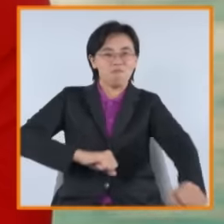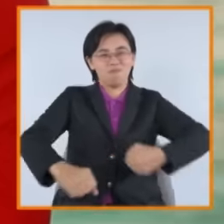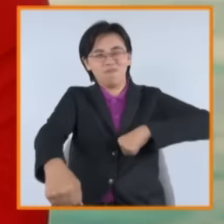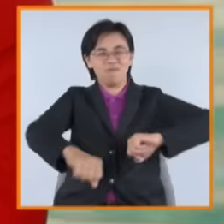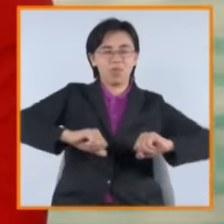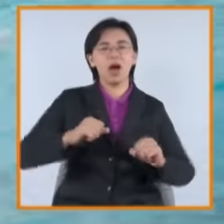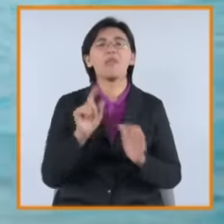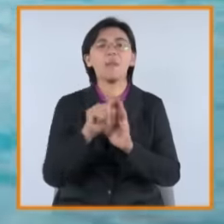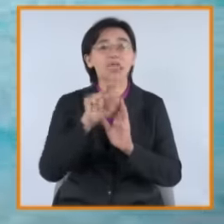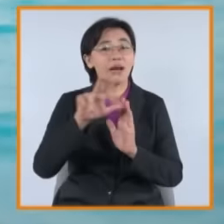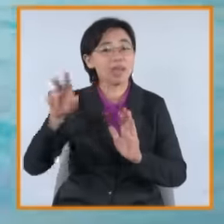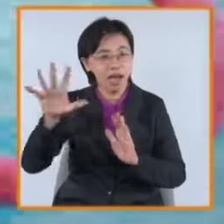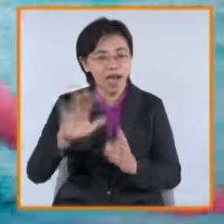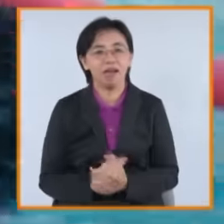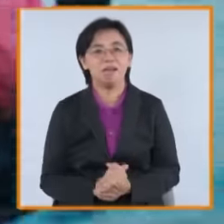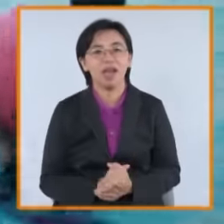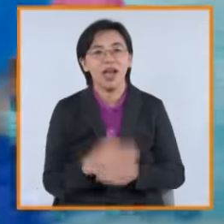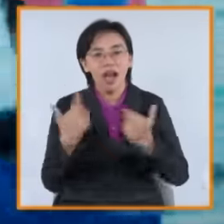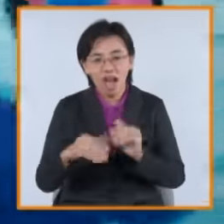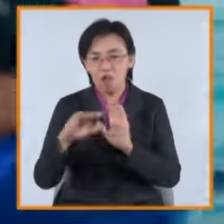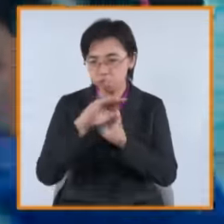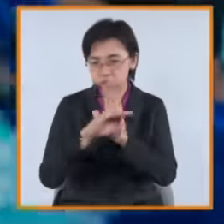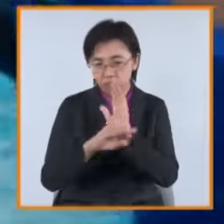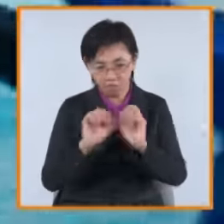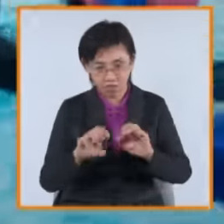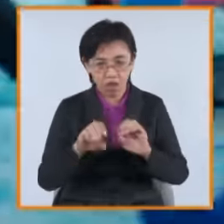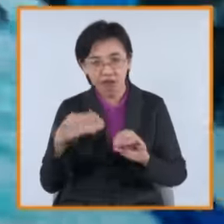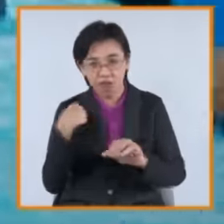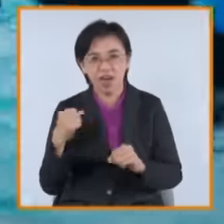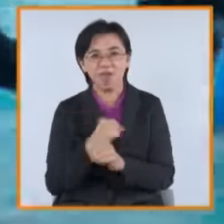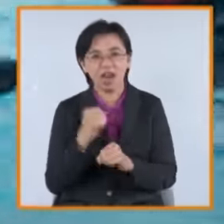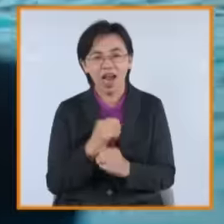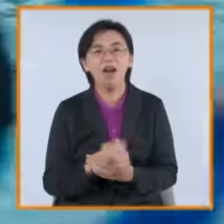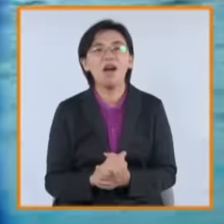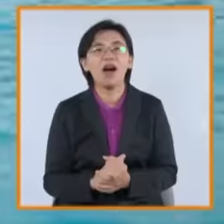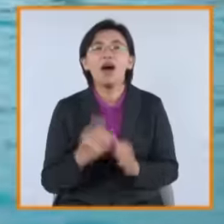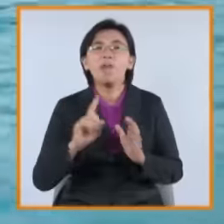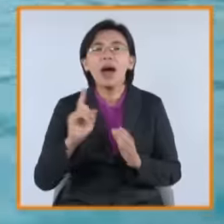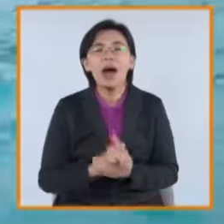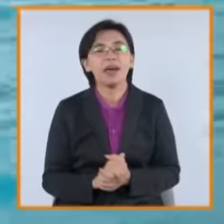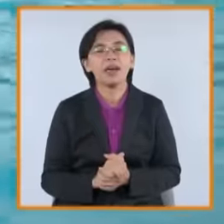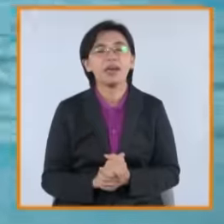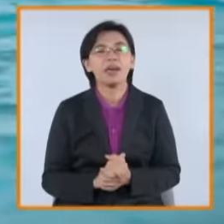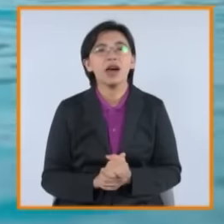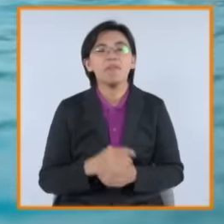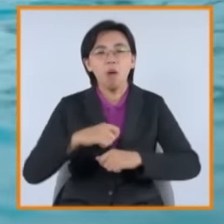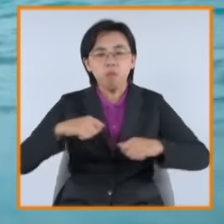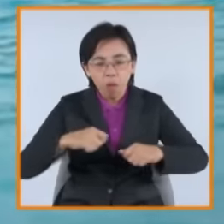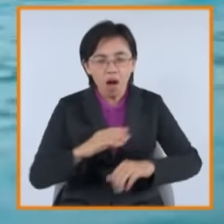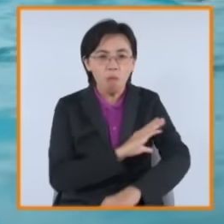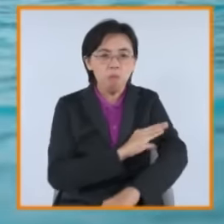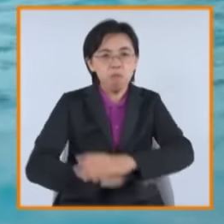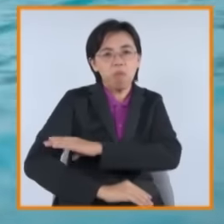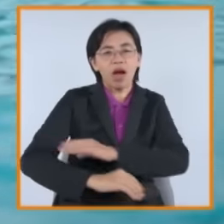3-5 นาทีหลังจากนั้นก็จะเข้าสู่โปรแกรมต่างๆเช่นโปรแกรมคาร์ดิโอโปรแกรมเรื่องของ Strength Endurance โปร